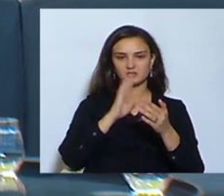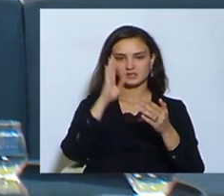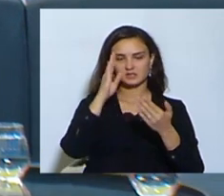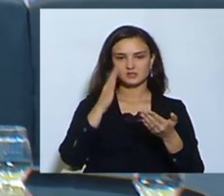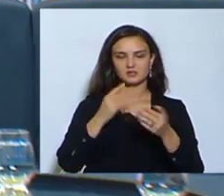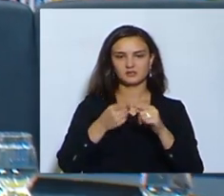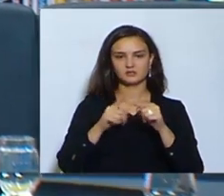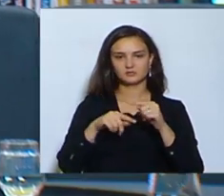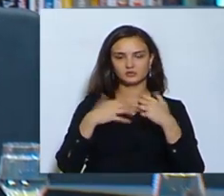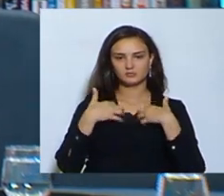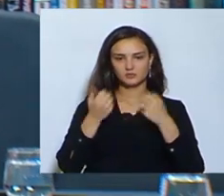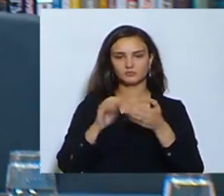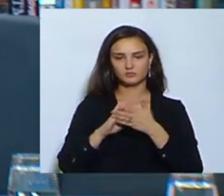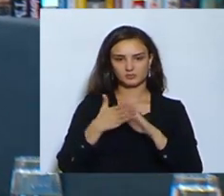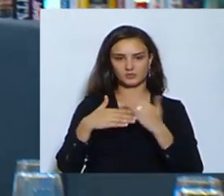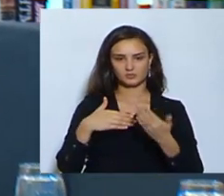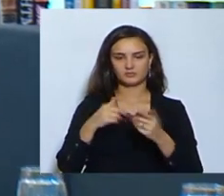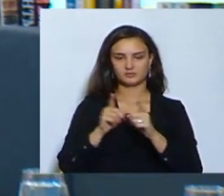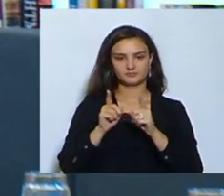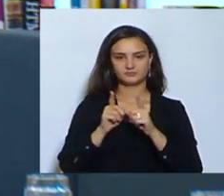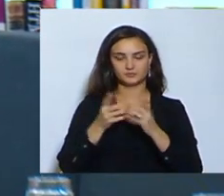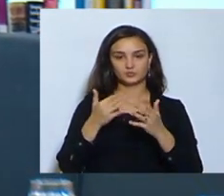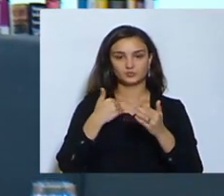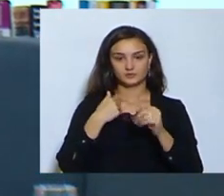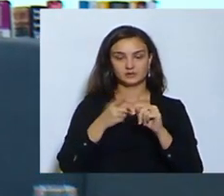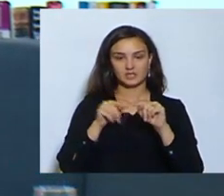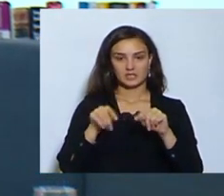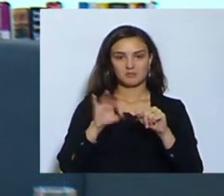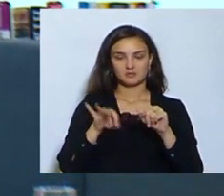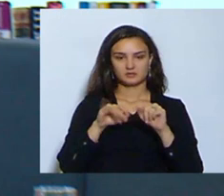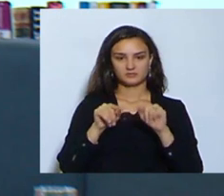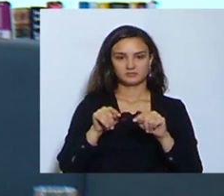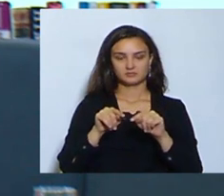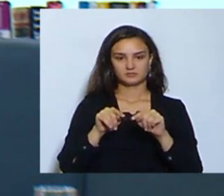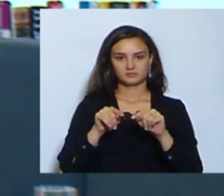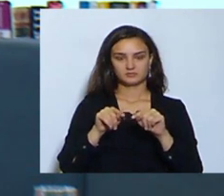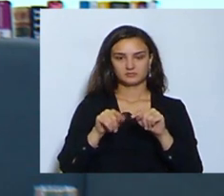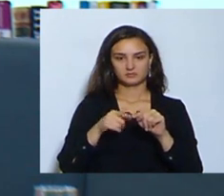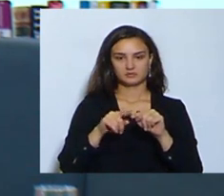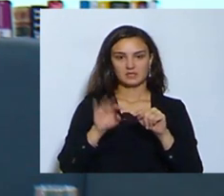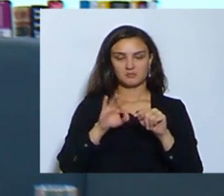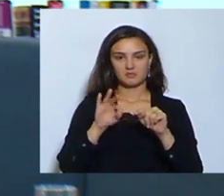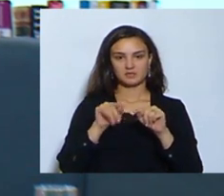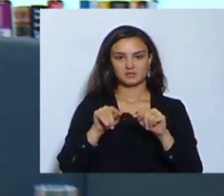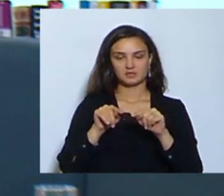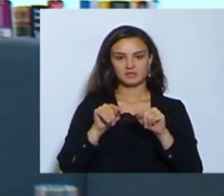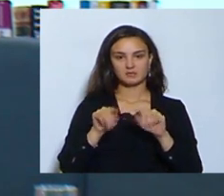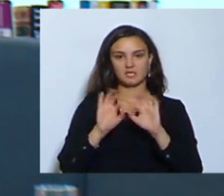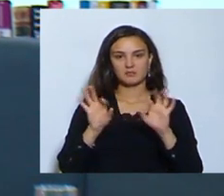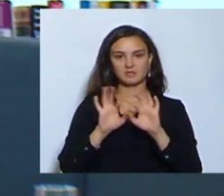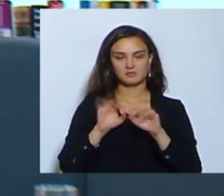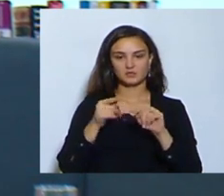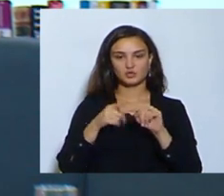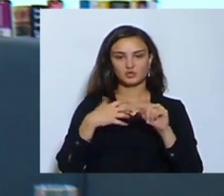ეთნიკური კუთვნილებისა, ჯანმრთელობის მდგომარეობისა. და თუ ჩვენ აი ამას საფუძვლად დაუდებთ იმ განმარტებას,